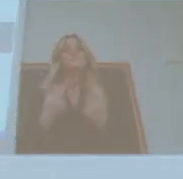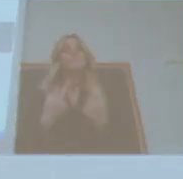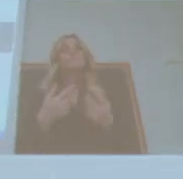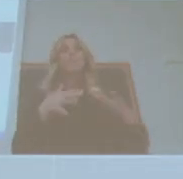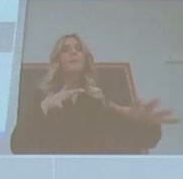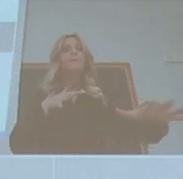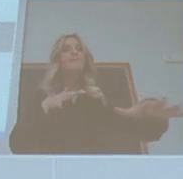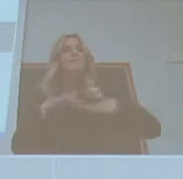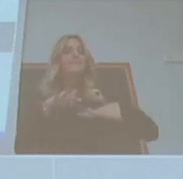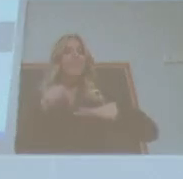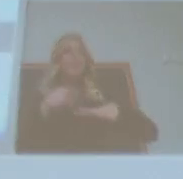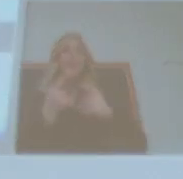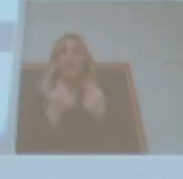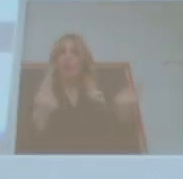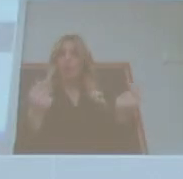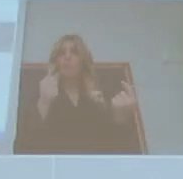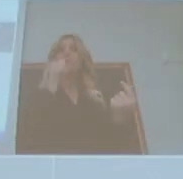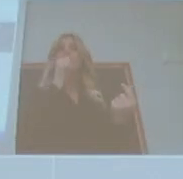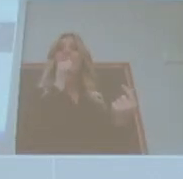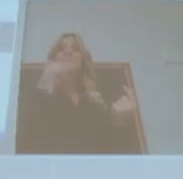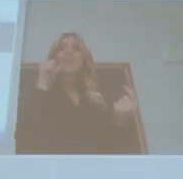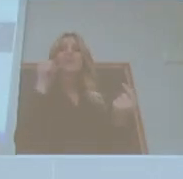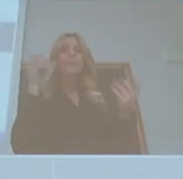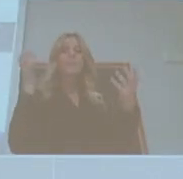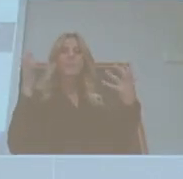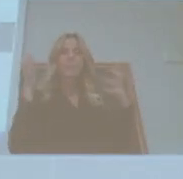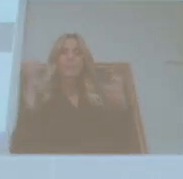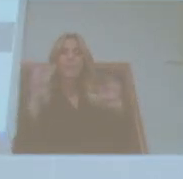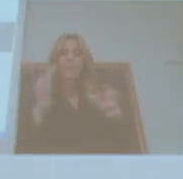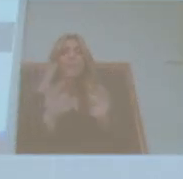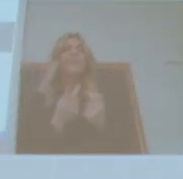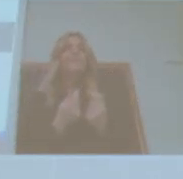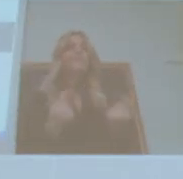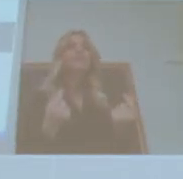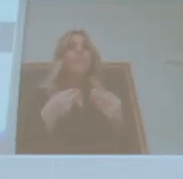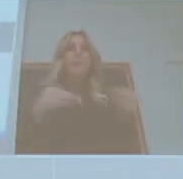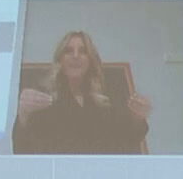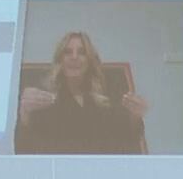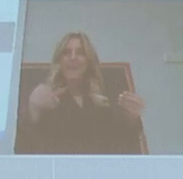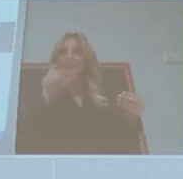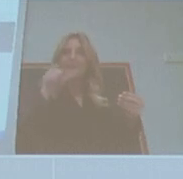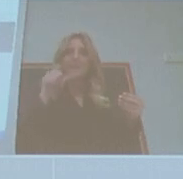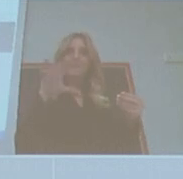che è pianificato innanzitutto per ridurre al minimo l'uso delle risorse, delle materie,